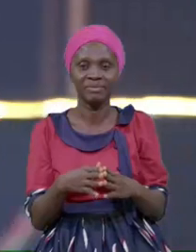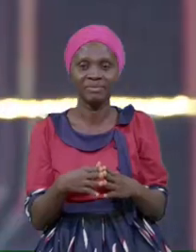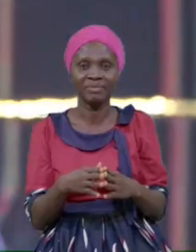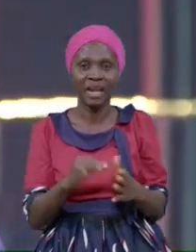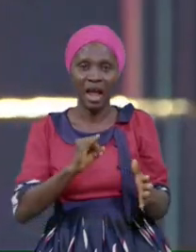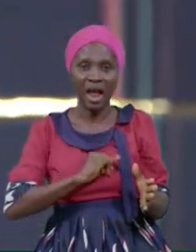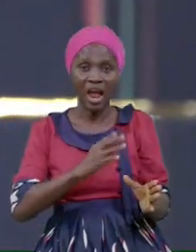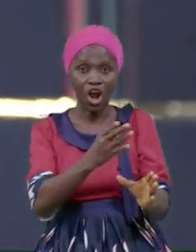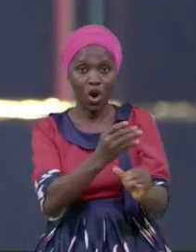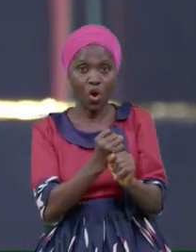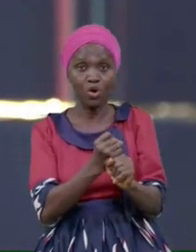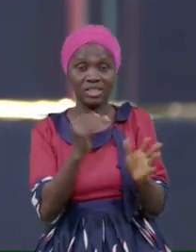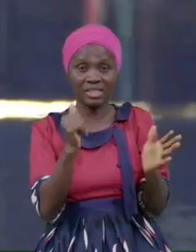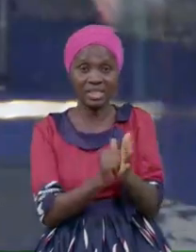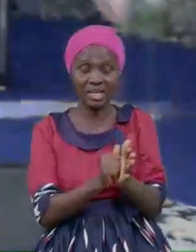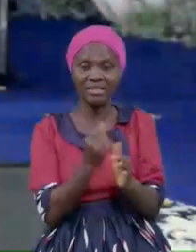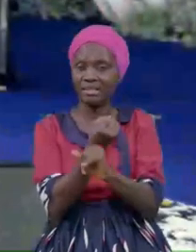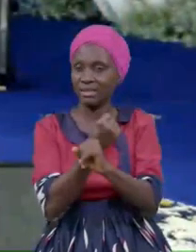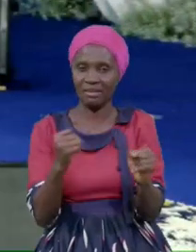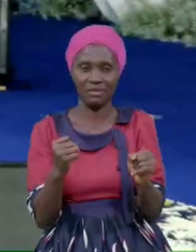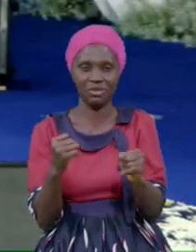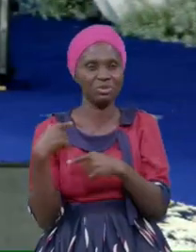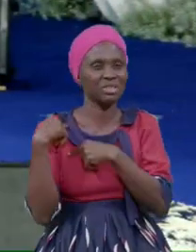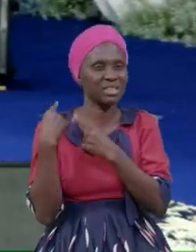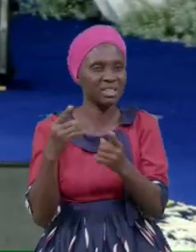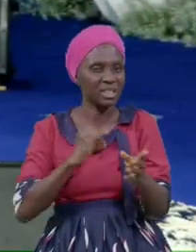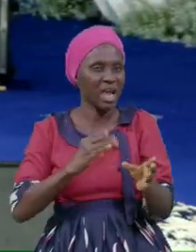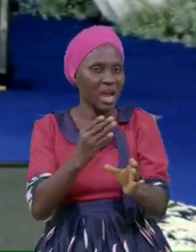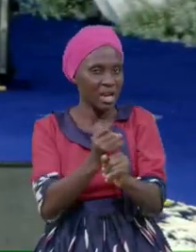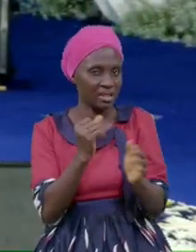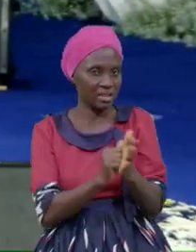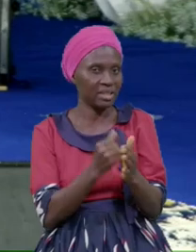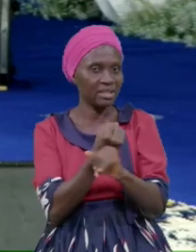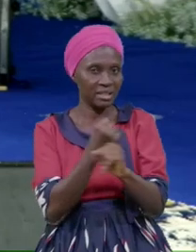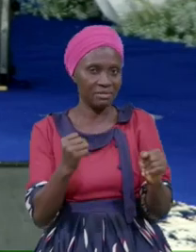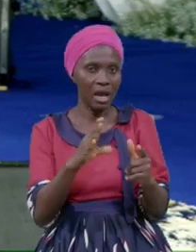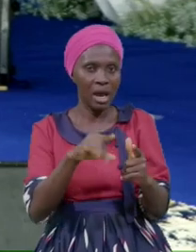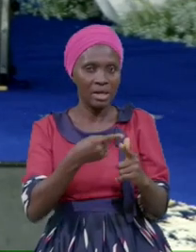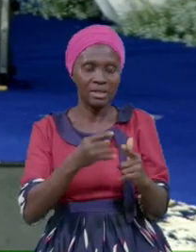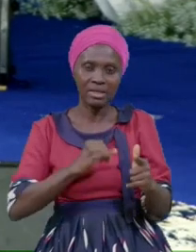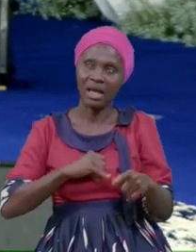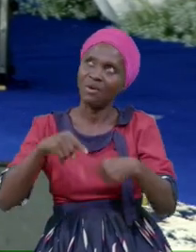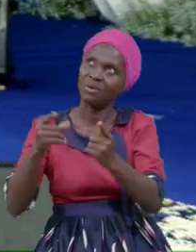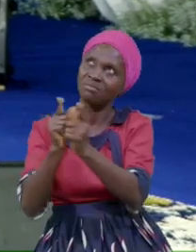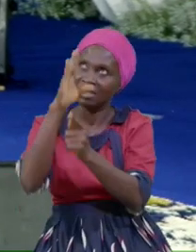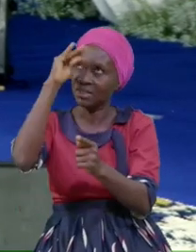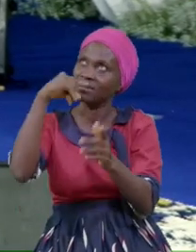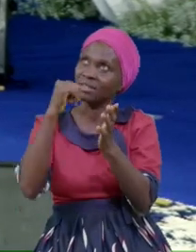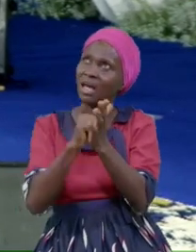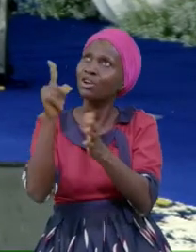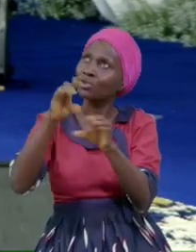Alors, je me rappelle, depuis que j'ai eu ce salut, et j'étais à lui et j'ai dit, tu l'as fait pour moi. Il a dit